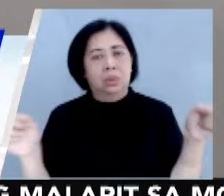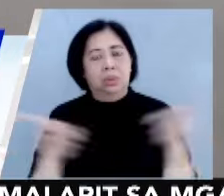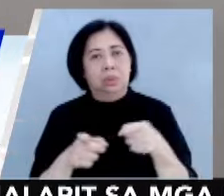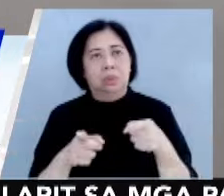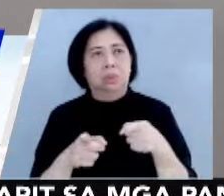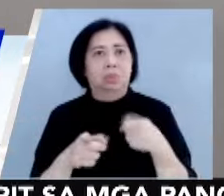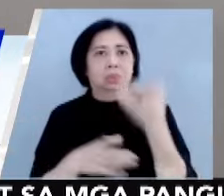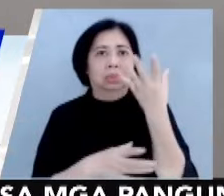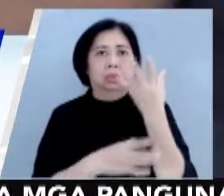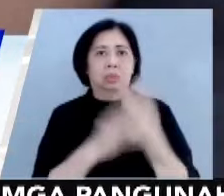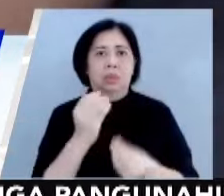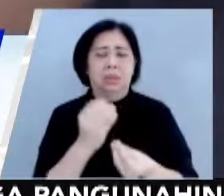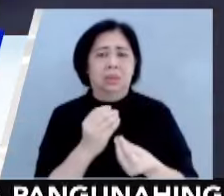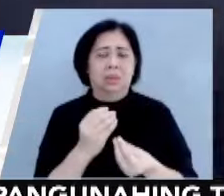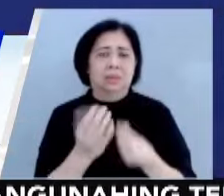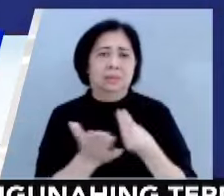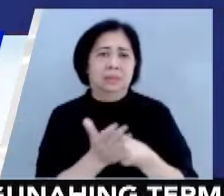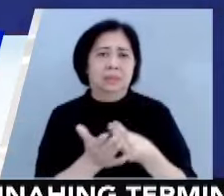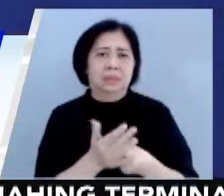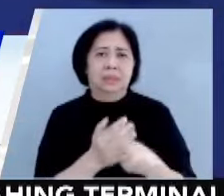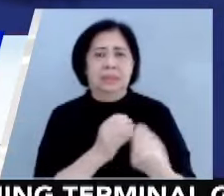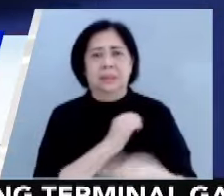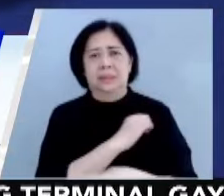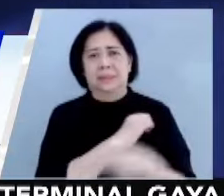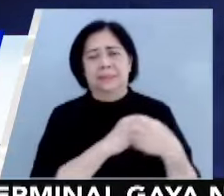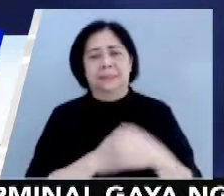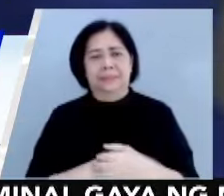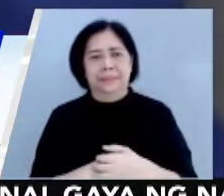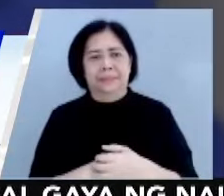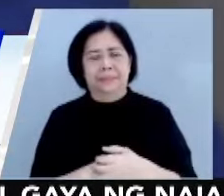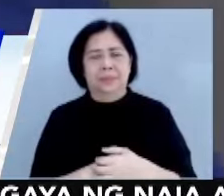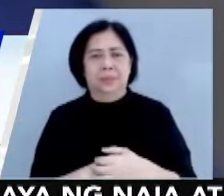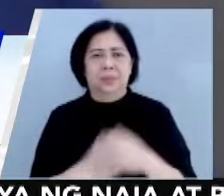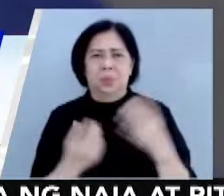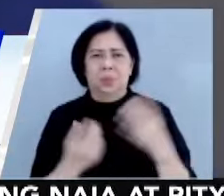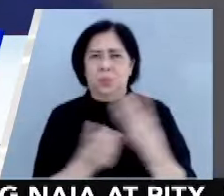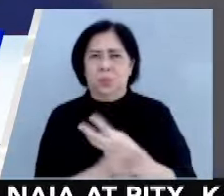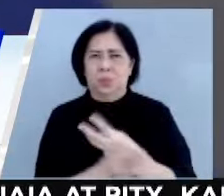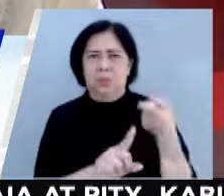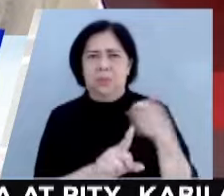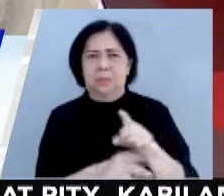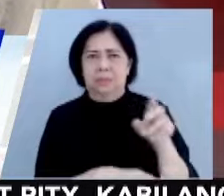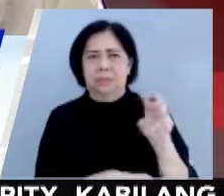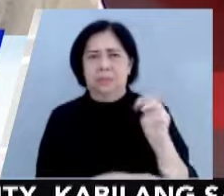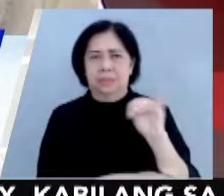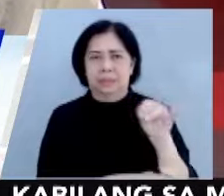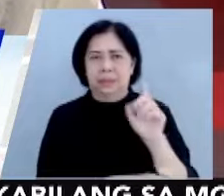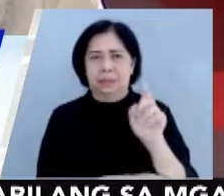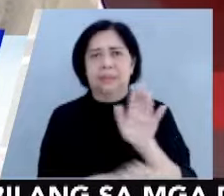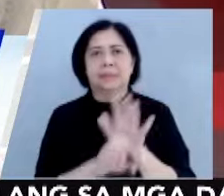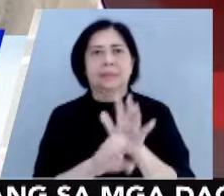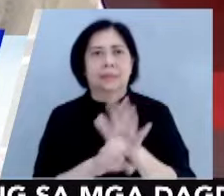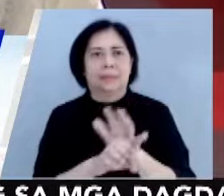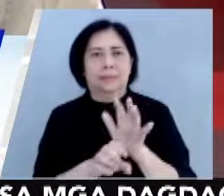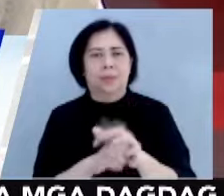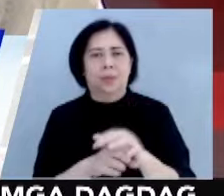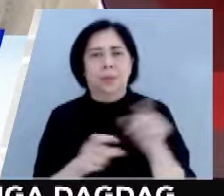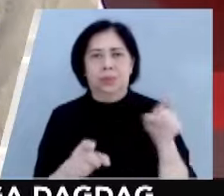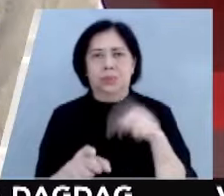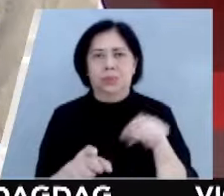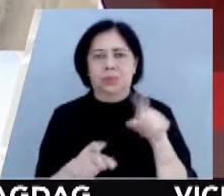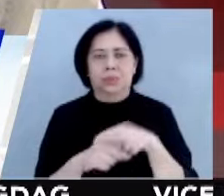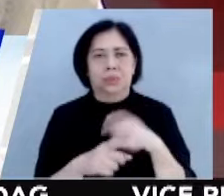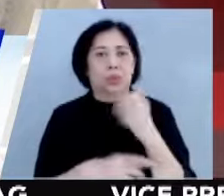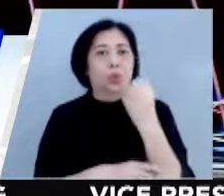nawala at ninakaw. Ang malagim na nangyari kay MJ, isa sa mga halimbawa ng itinuturing na 12 scams